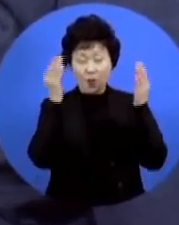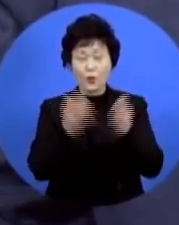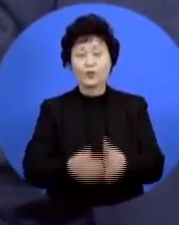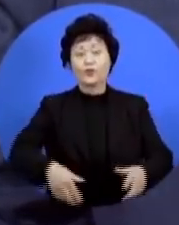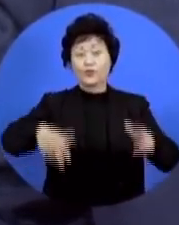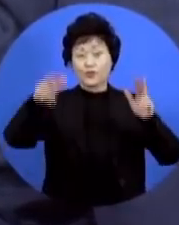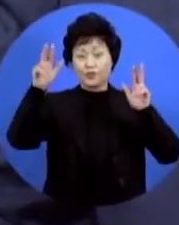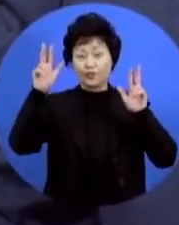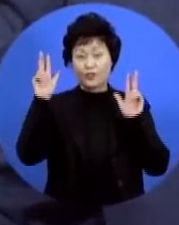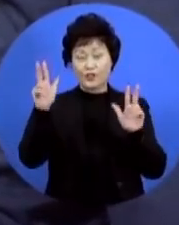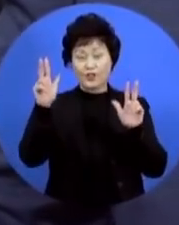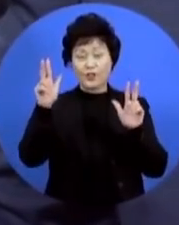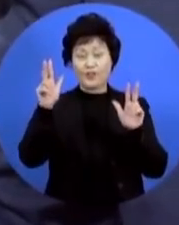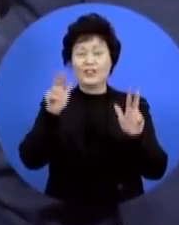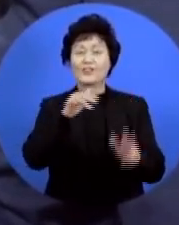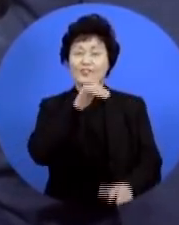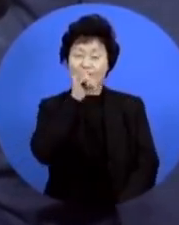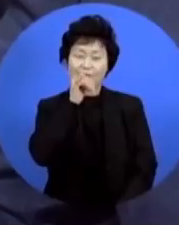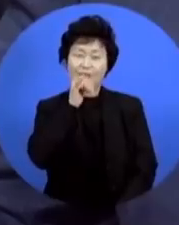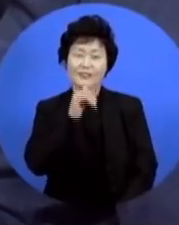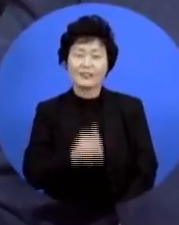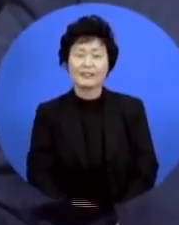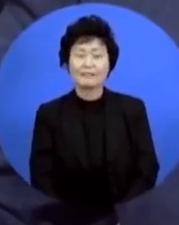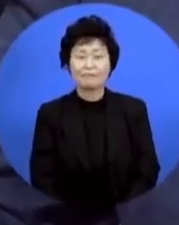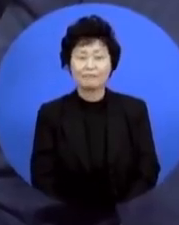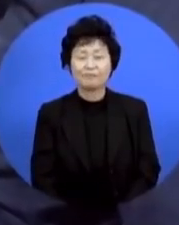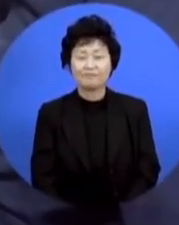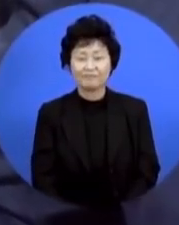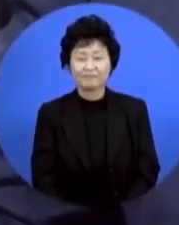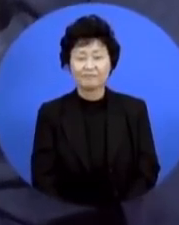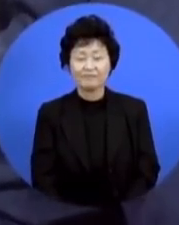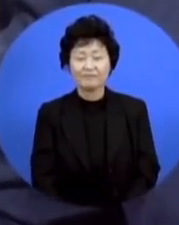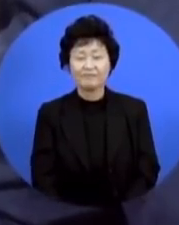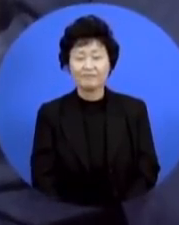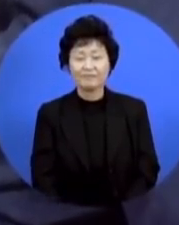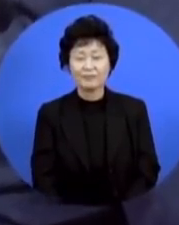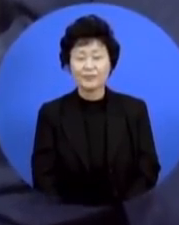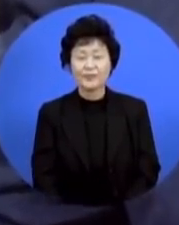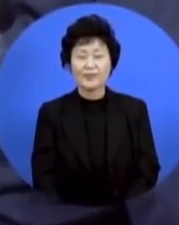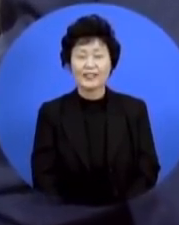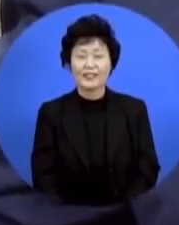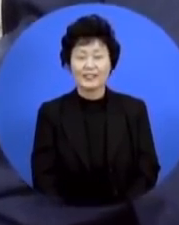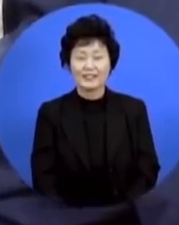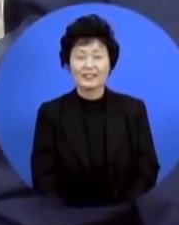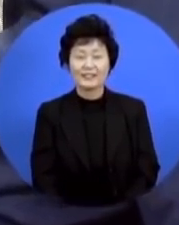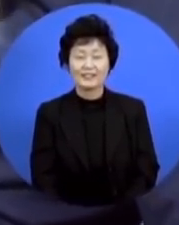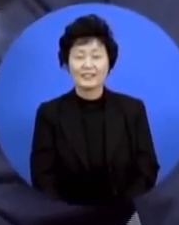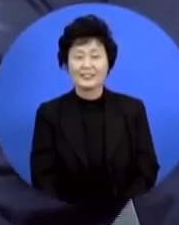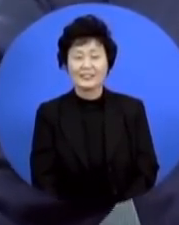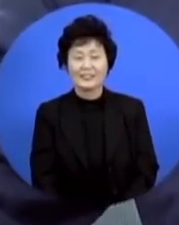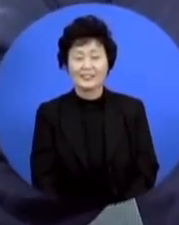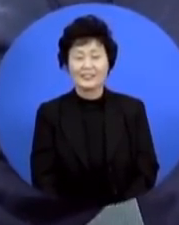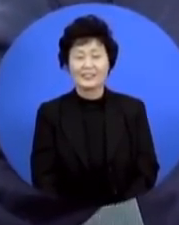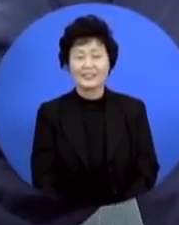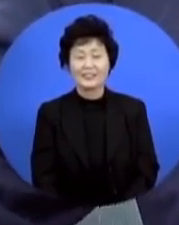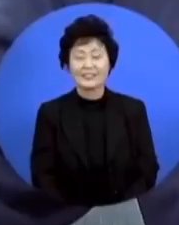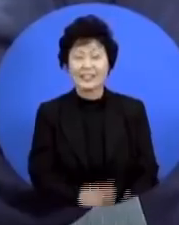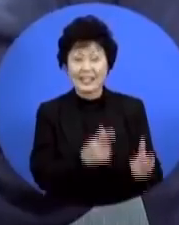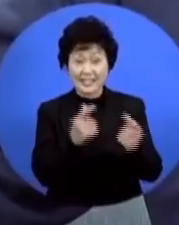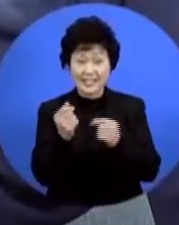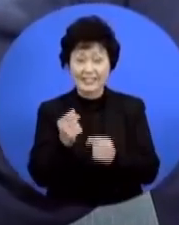하는데 저한테는 그 감동이 있죠. 목사님 죄송해요. 이게 들고 있을 테니까 한 번만 해주세요. 선서. 예. 보이세요? 예.